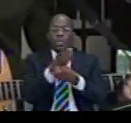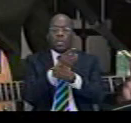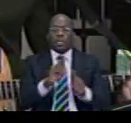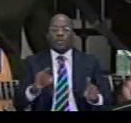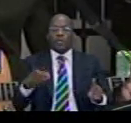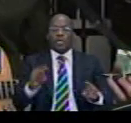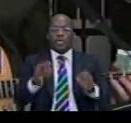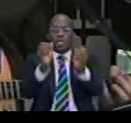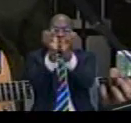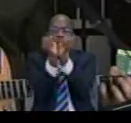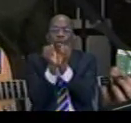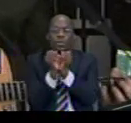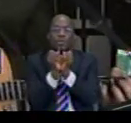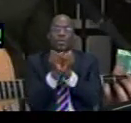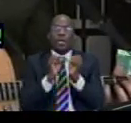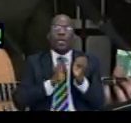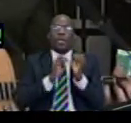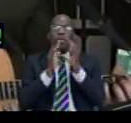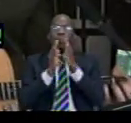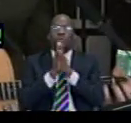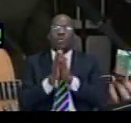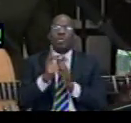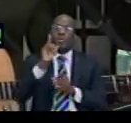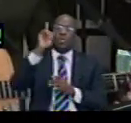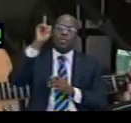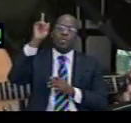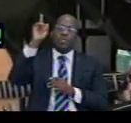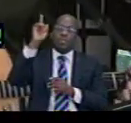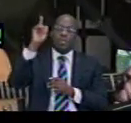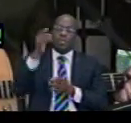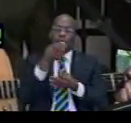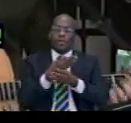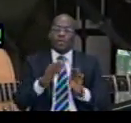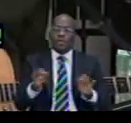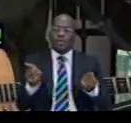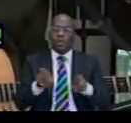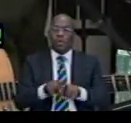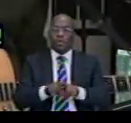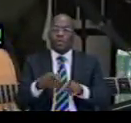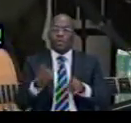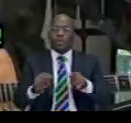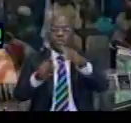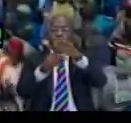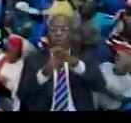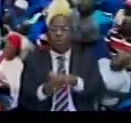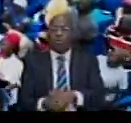Délivre, je te prie, les captifs, libère aussi même les opprimés.